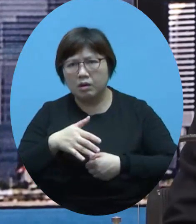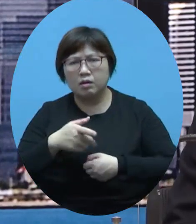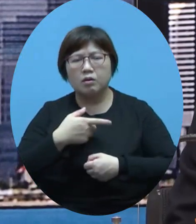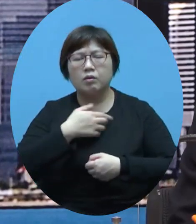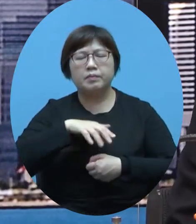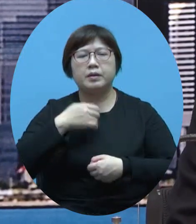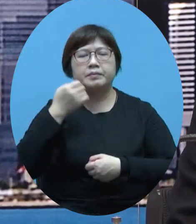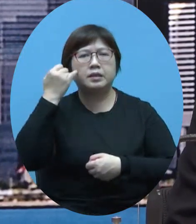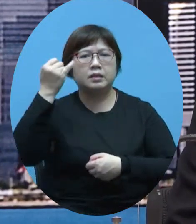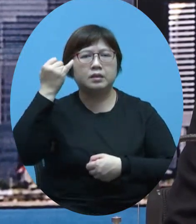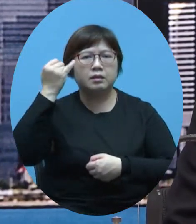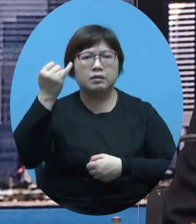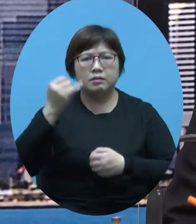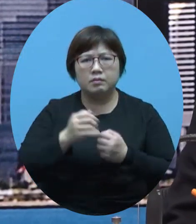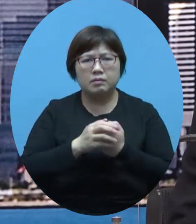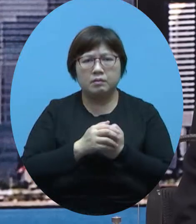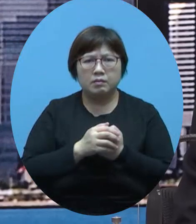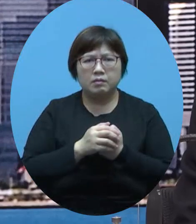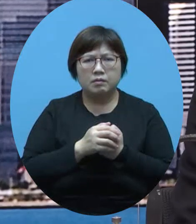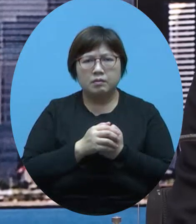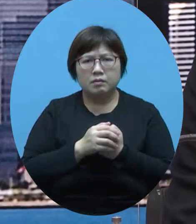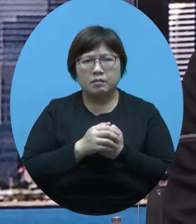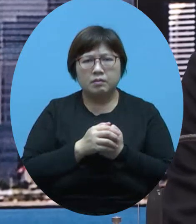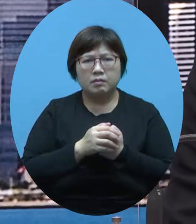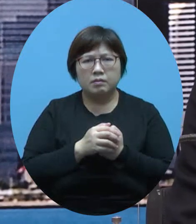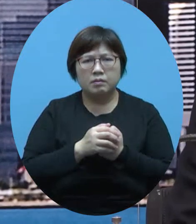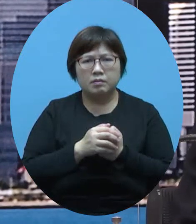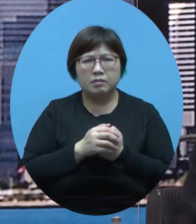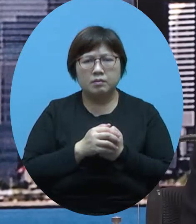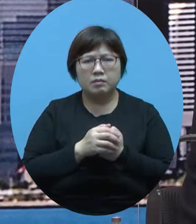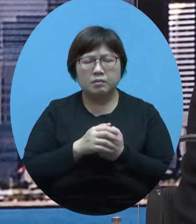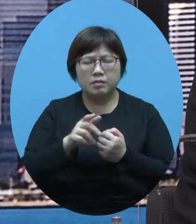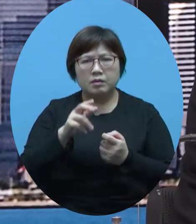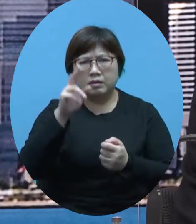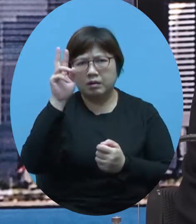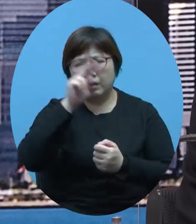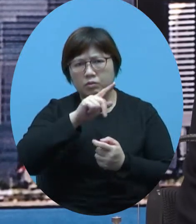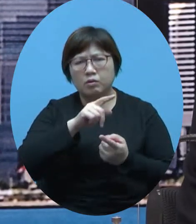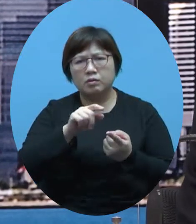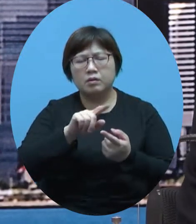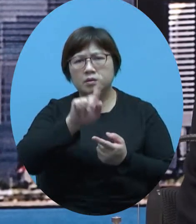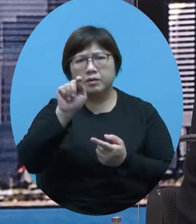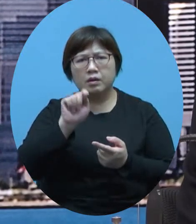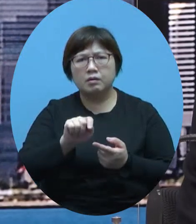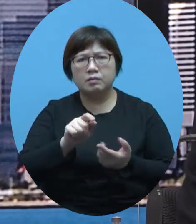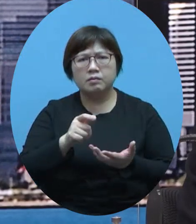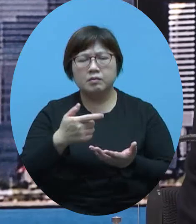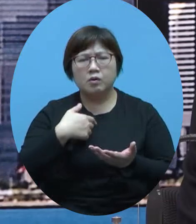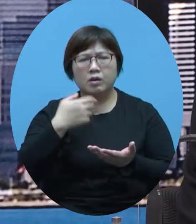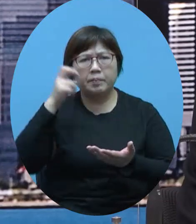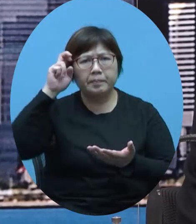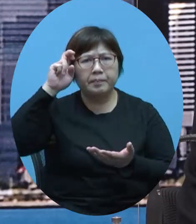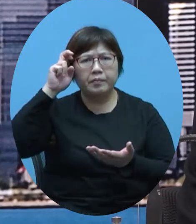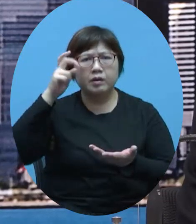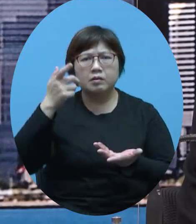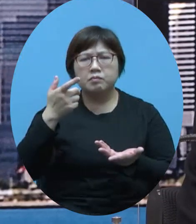為我哋咁至於話嗰、那個點解中間會有個搞錯咧？咁因為而家其實我哋都係估嘅啫，點